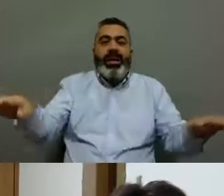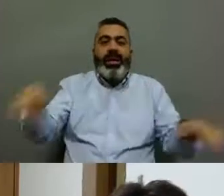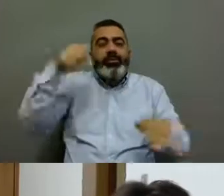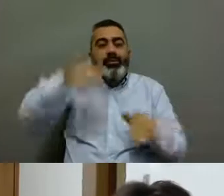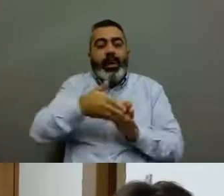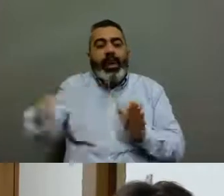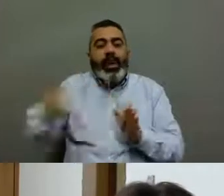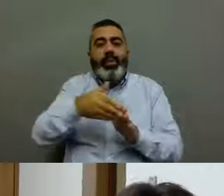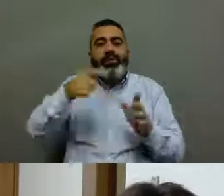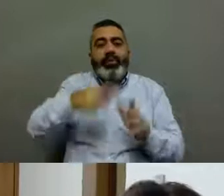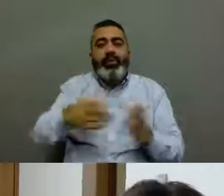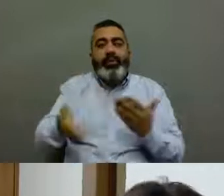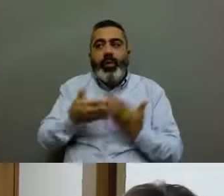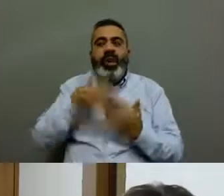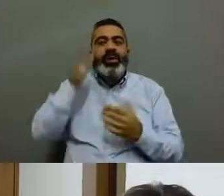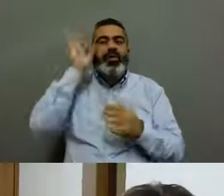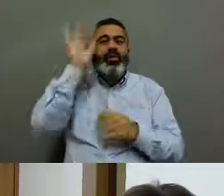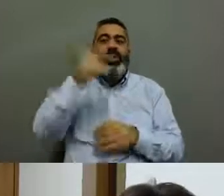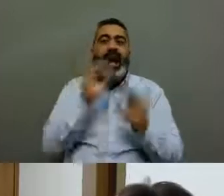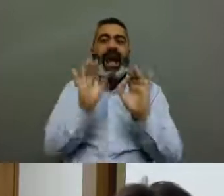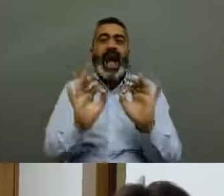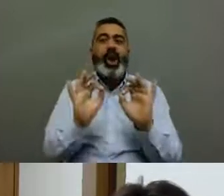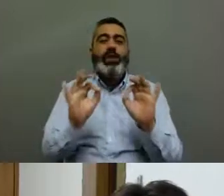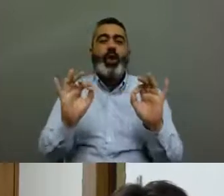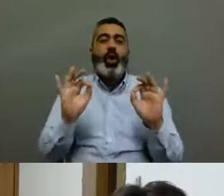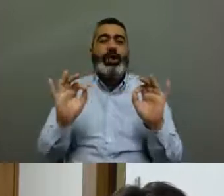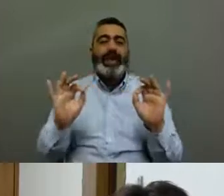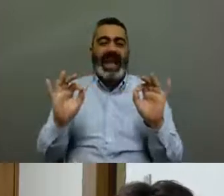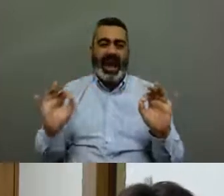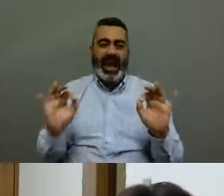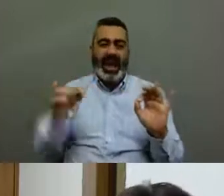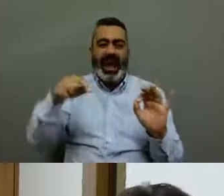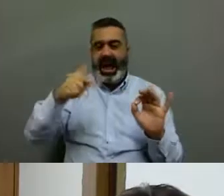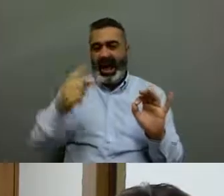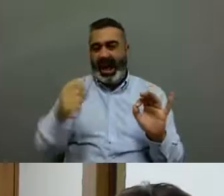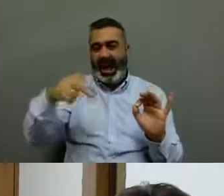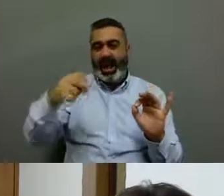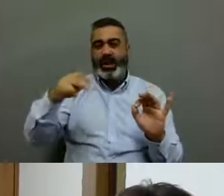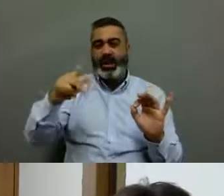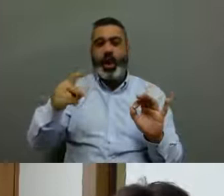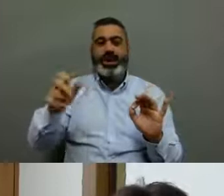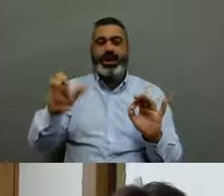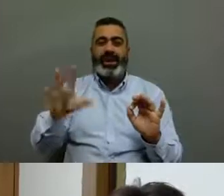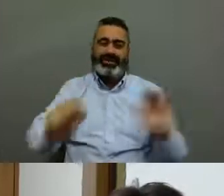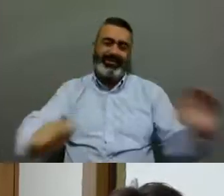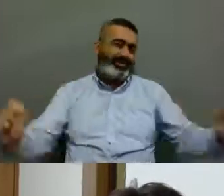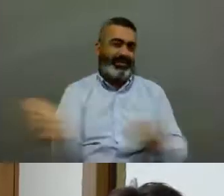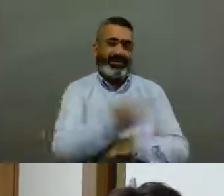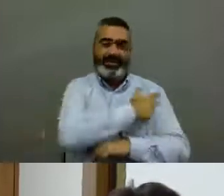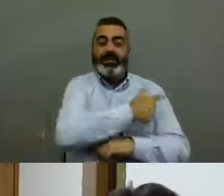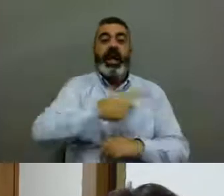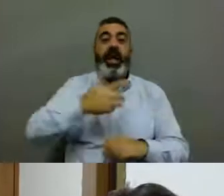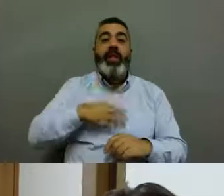η κανονικότητα να αποδομηθεί και τελικά η ετερογένεια. Υπάρχει